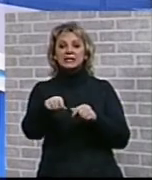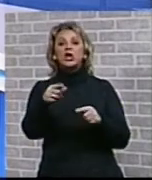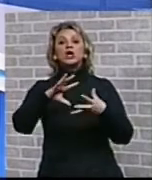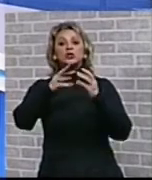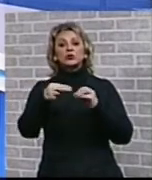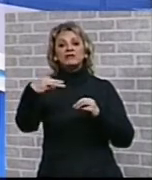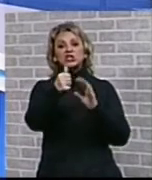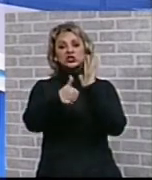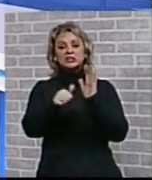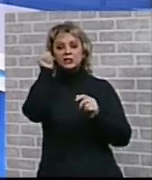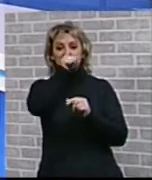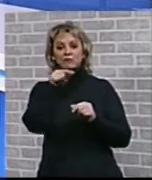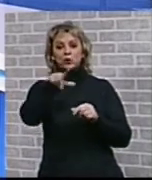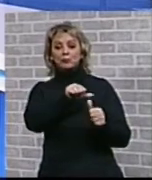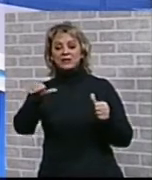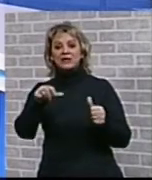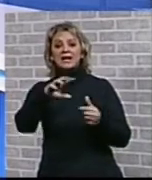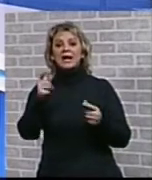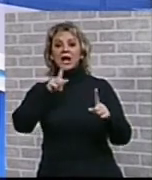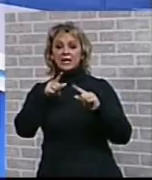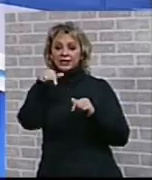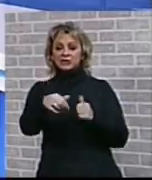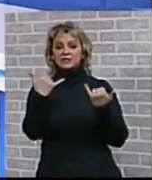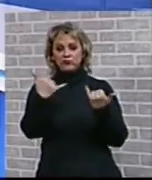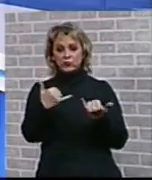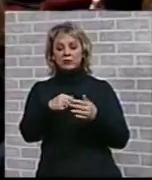Итоги 2016-го подвели на коллегии сегодня.